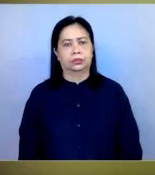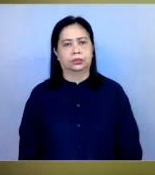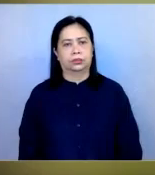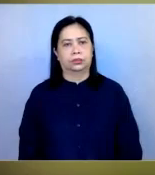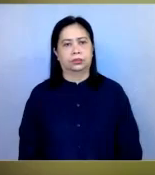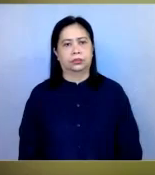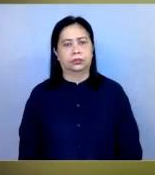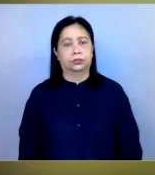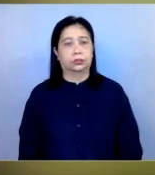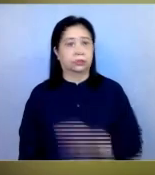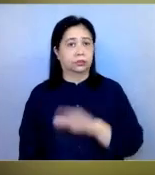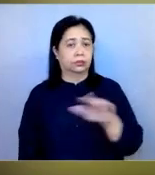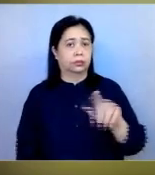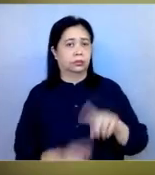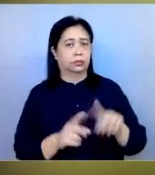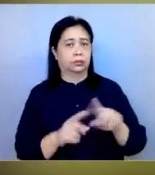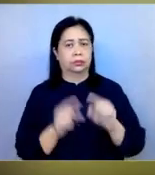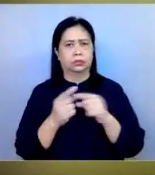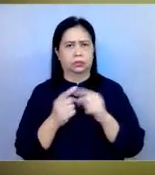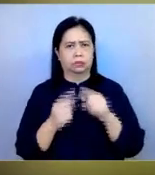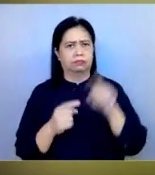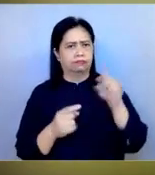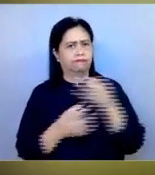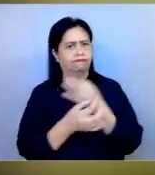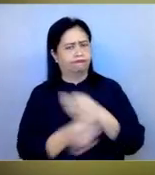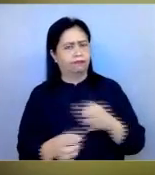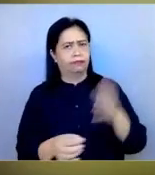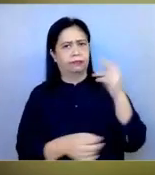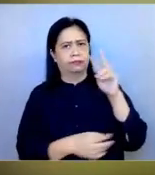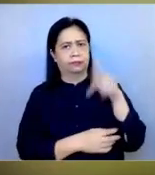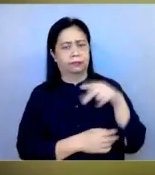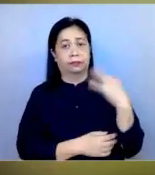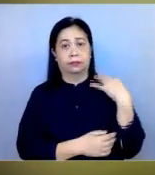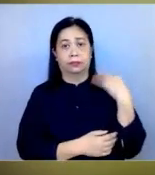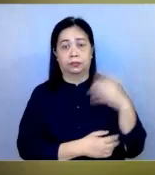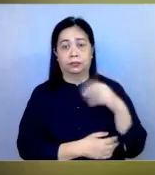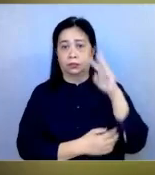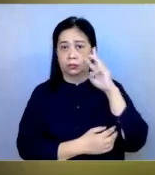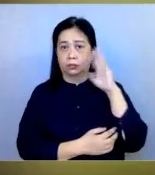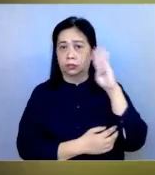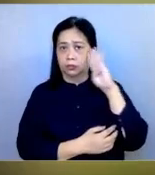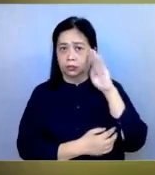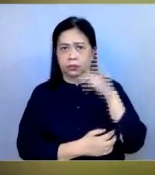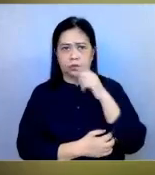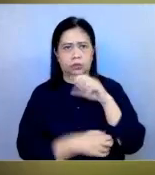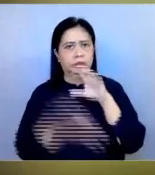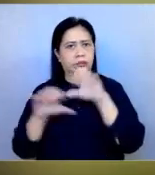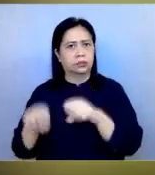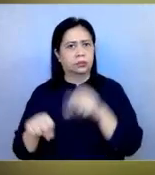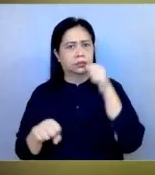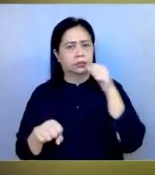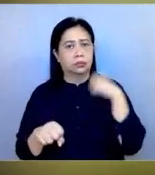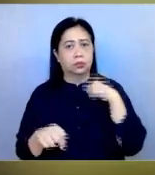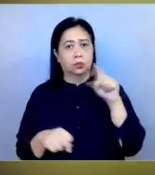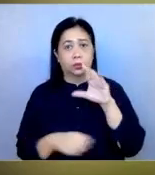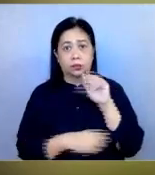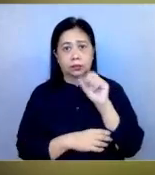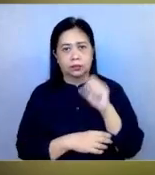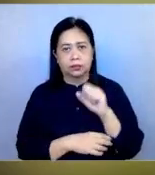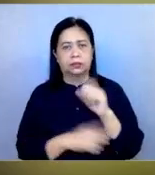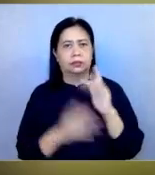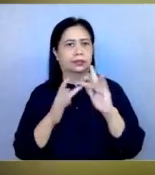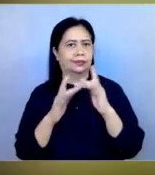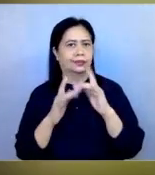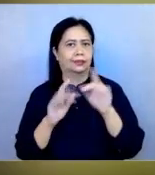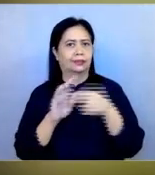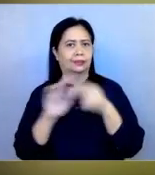Nanawagan ng iba't ibang grupo na palayain si dating Vice Presidential Candidate Walden Bello na inaresto kahapon sa kasong cyberlibel. Iginiit din